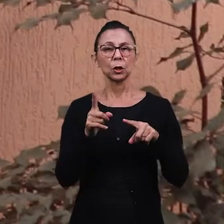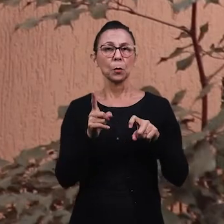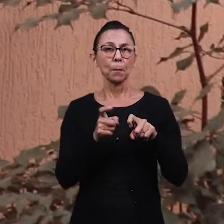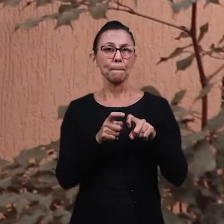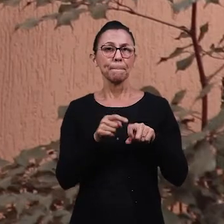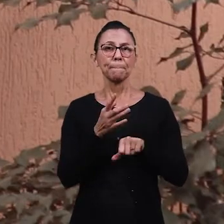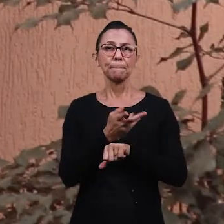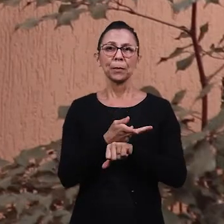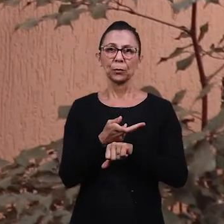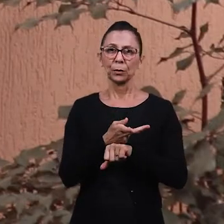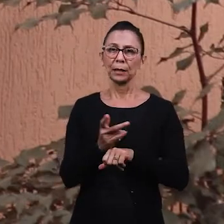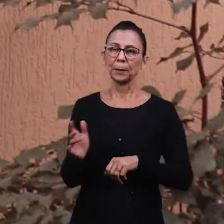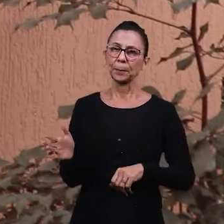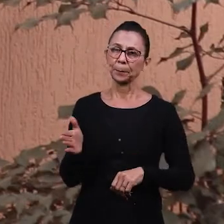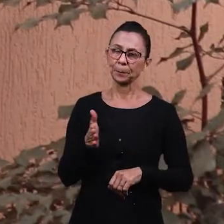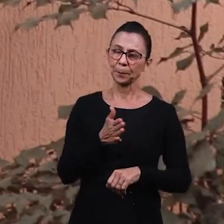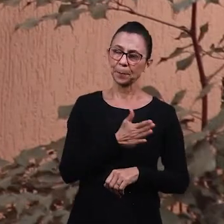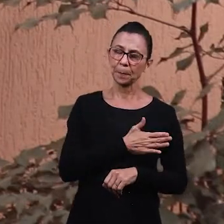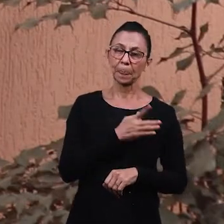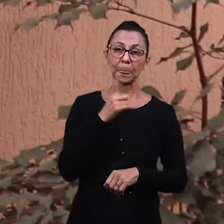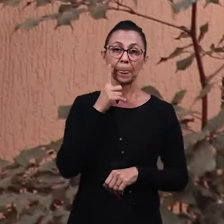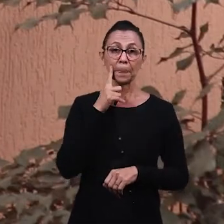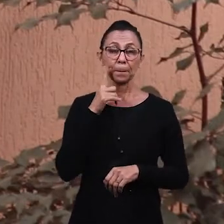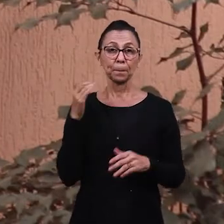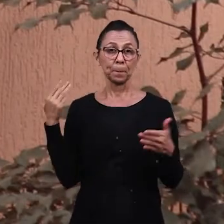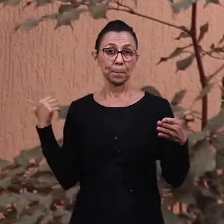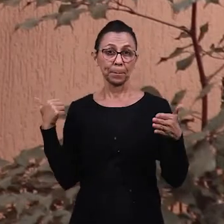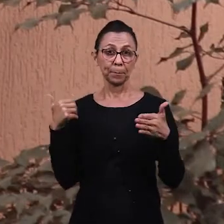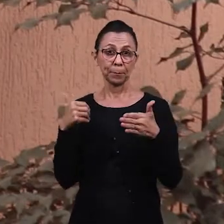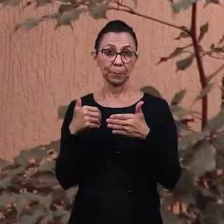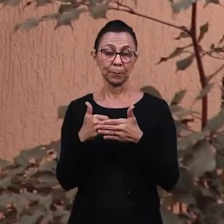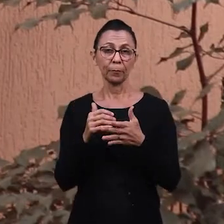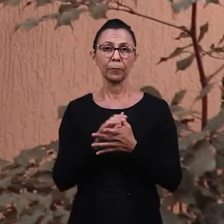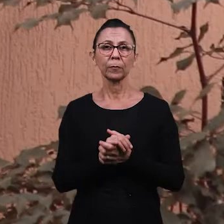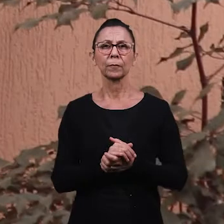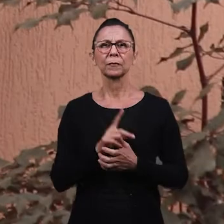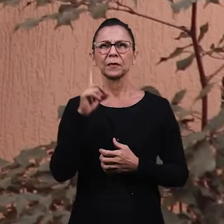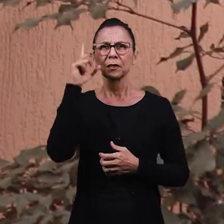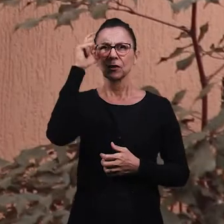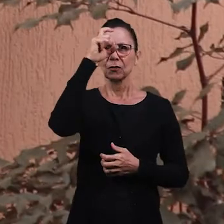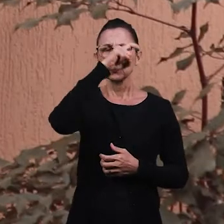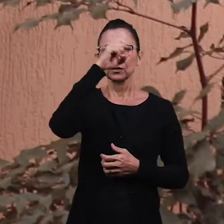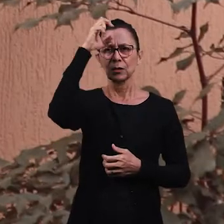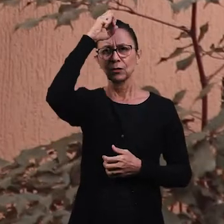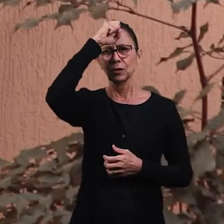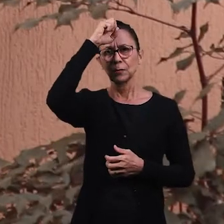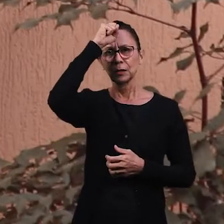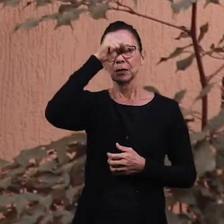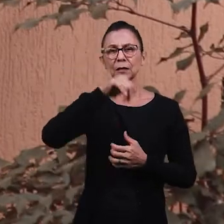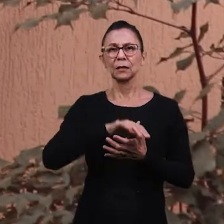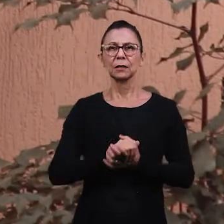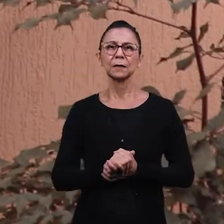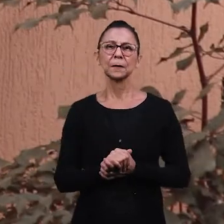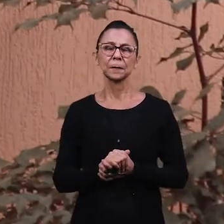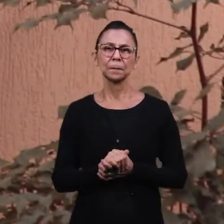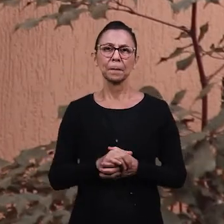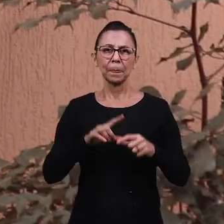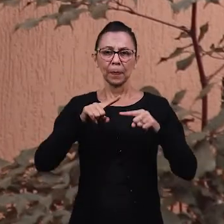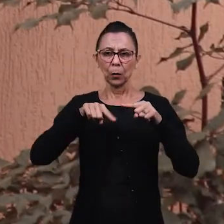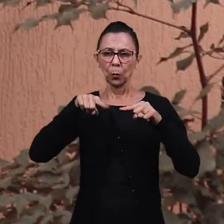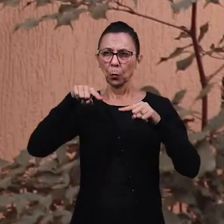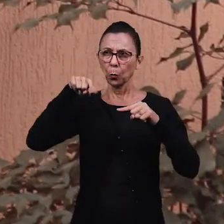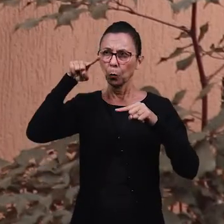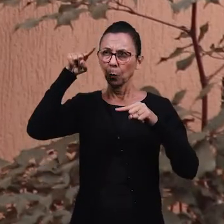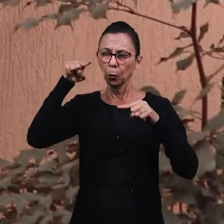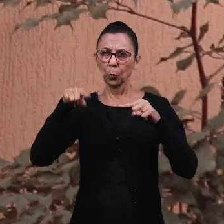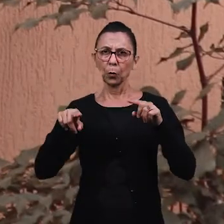problème lié aux mathématiques. Donc ça, c'est important basiquement pour détecter le problème clinique. Et comme nous avons vu, comme